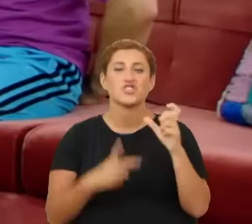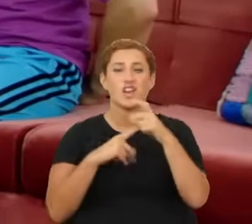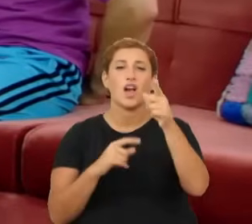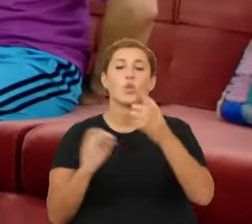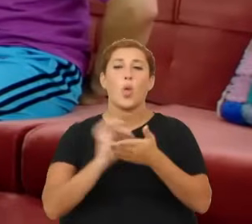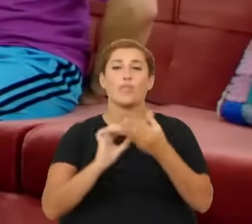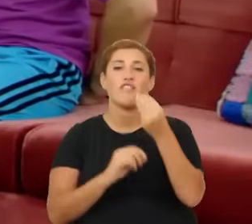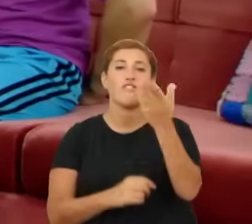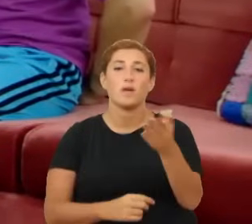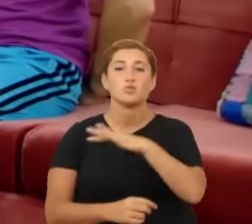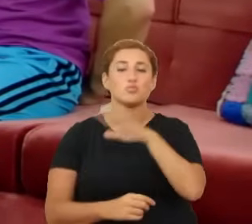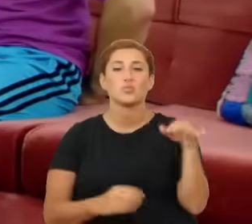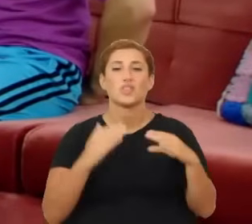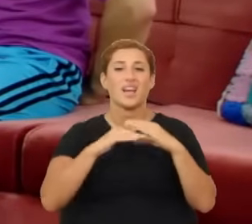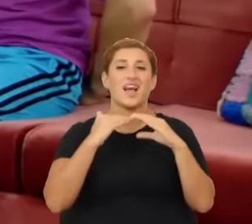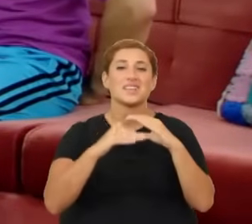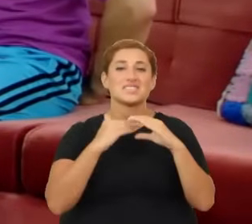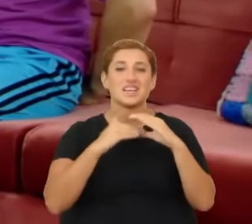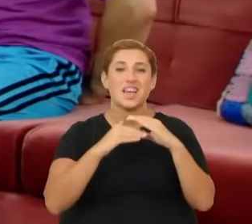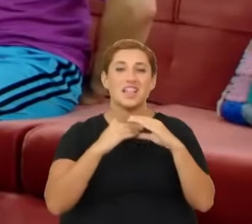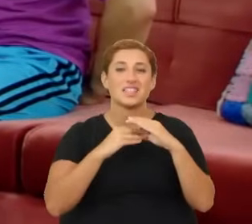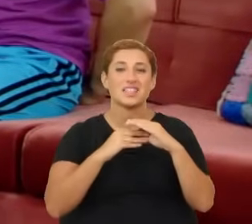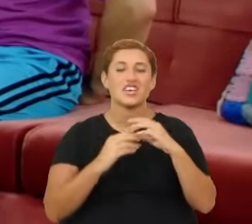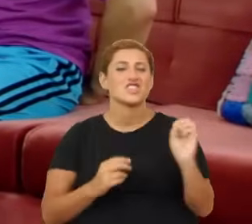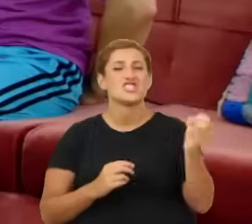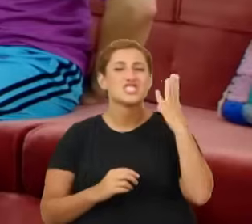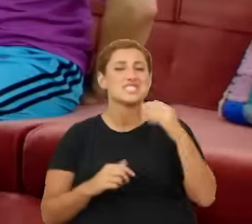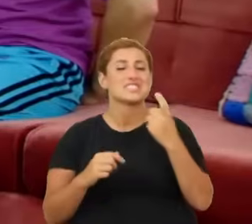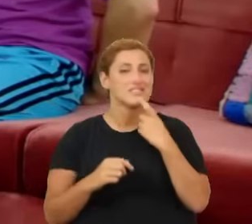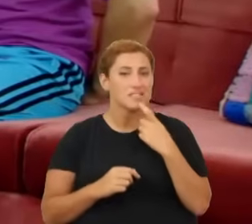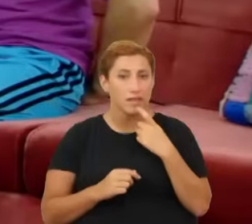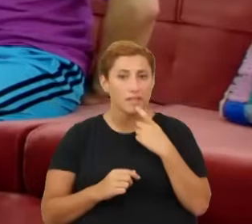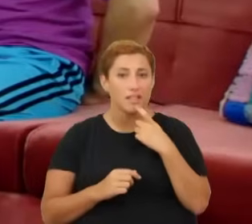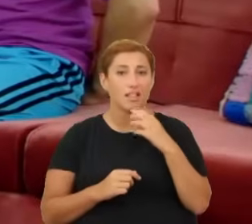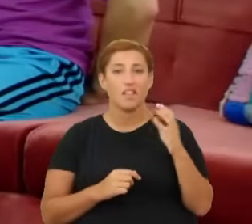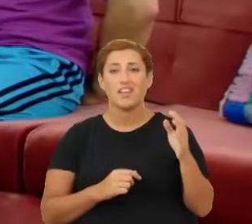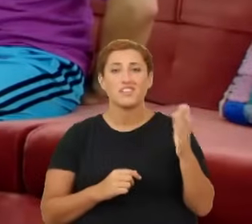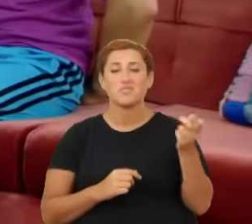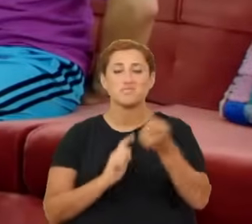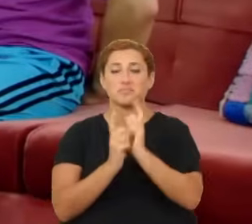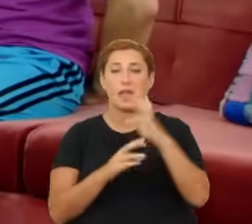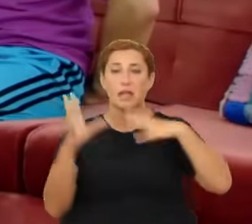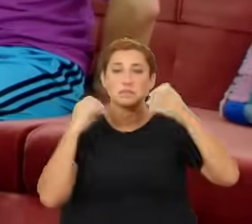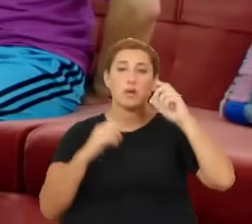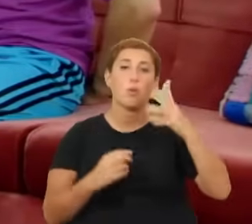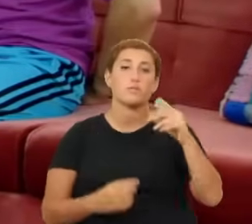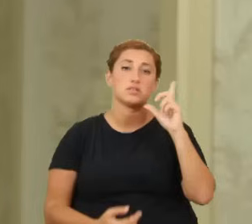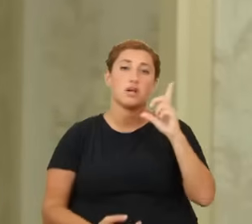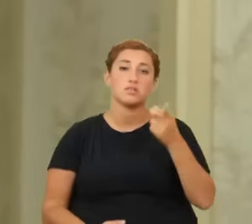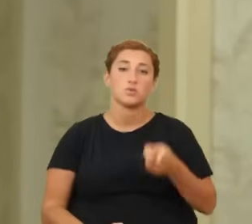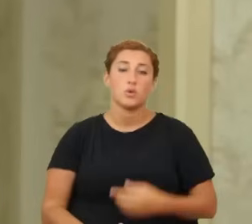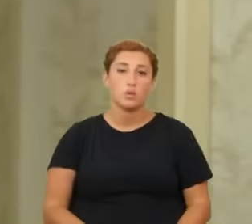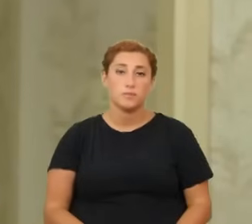Şahin'e ödev vermiş. Bütün kasetlerin piyasaya çıkış senelerini işte filan onları ezberlemesi gerekiyormuş.